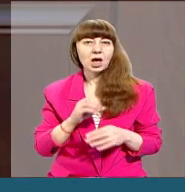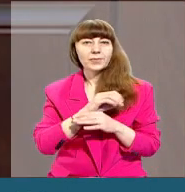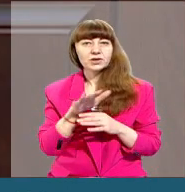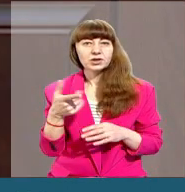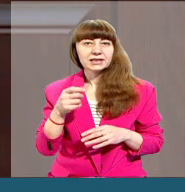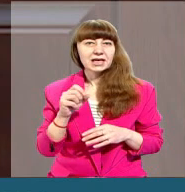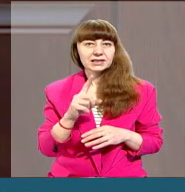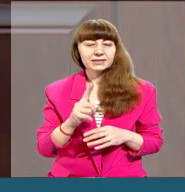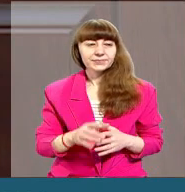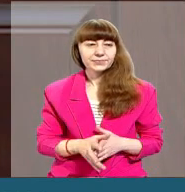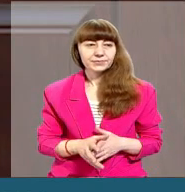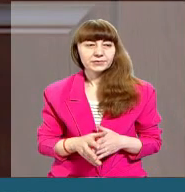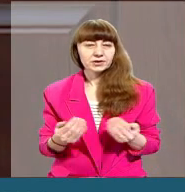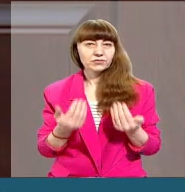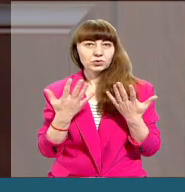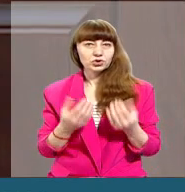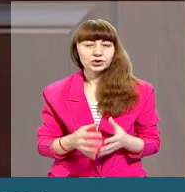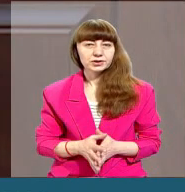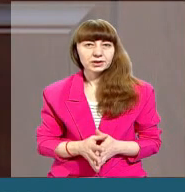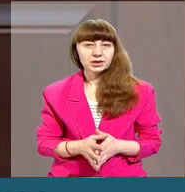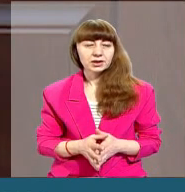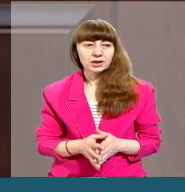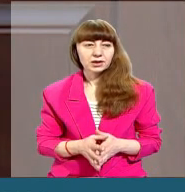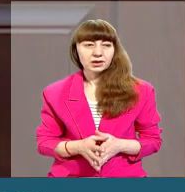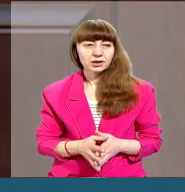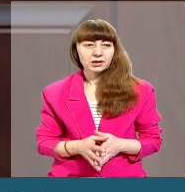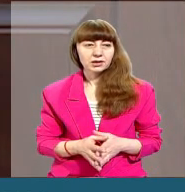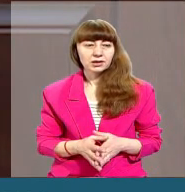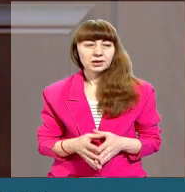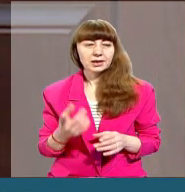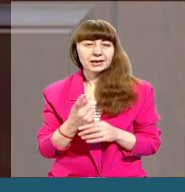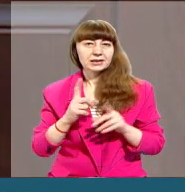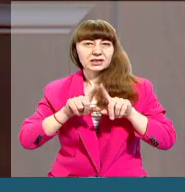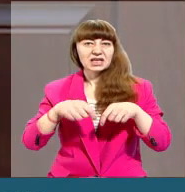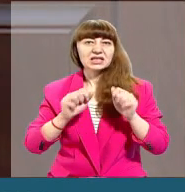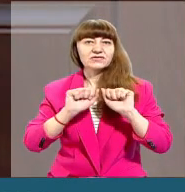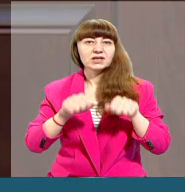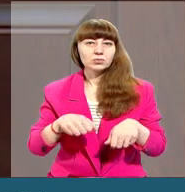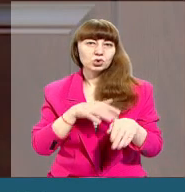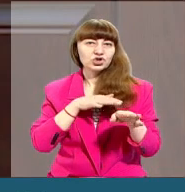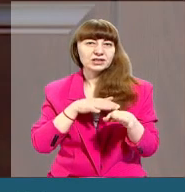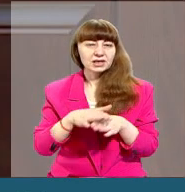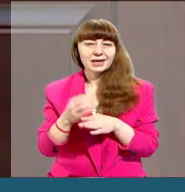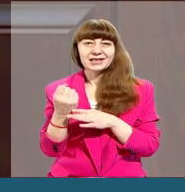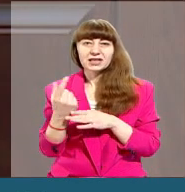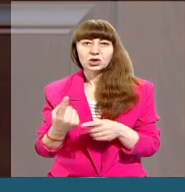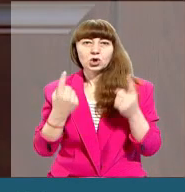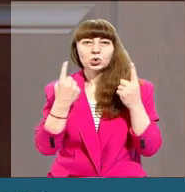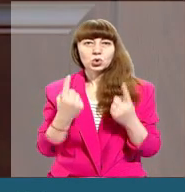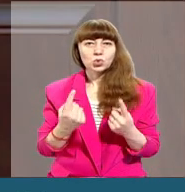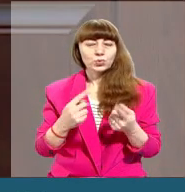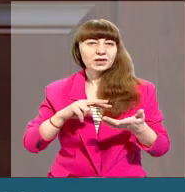пунктов газифицировано на сегодняшний день, конечно же, это даст возможность реализовать ряд